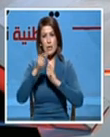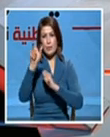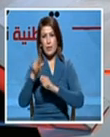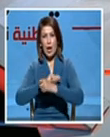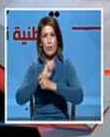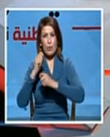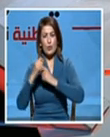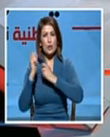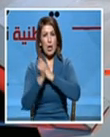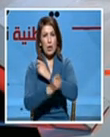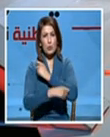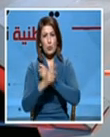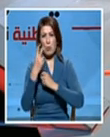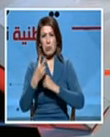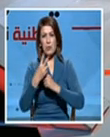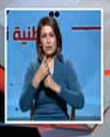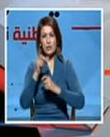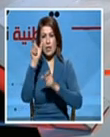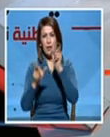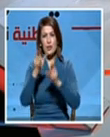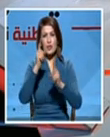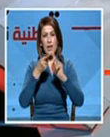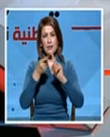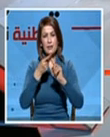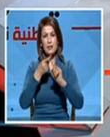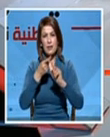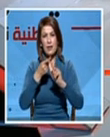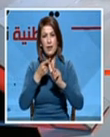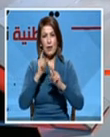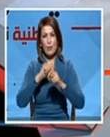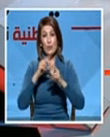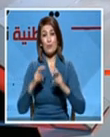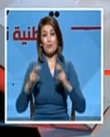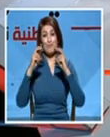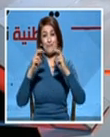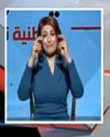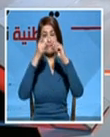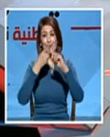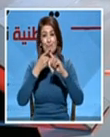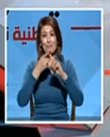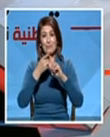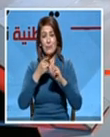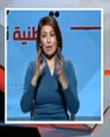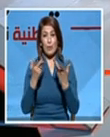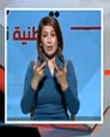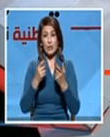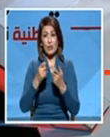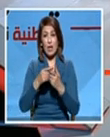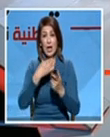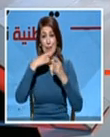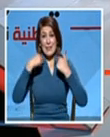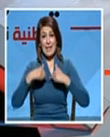متاع مرضى، ولكن مرضى في حالة صعبة وحالتهم